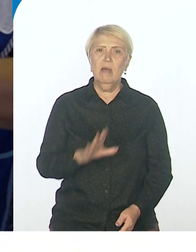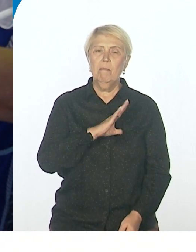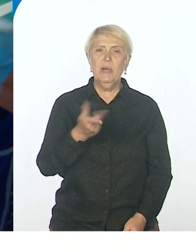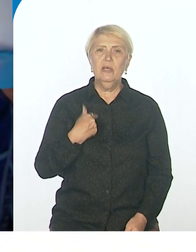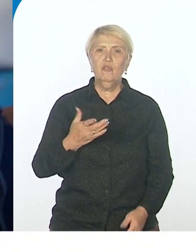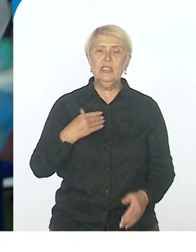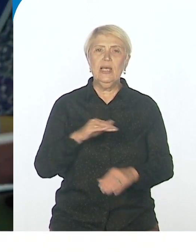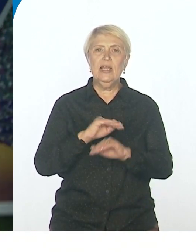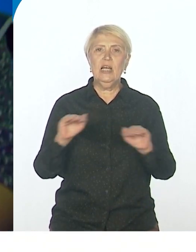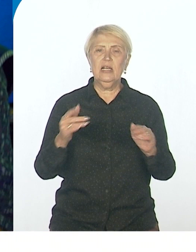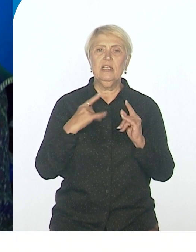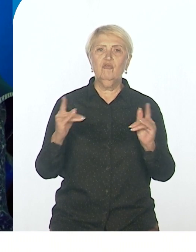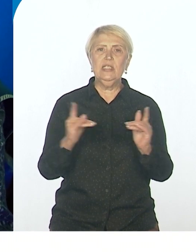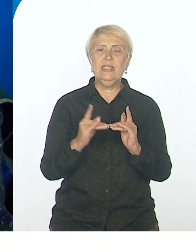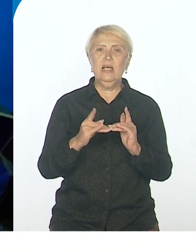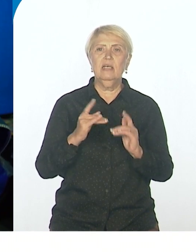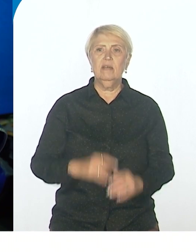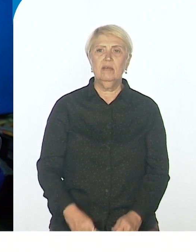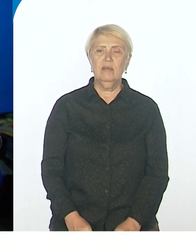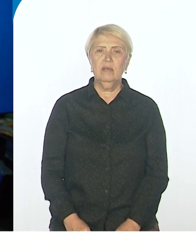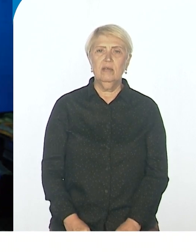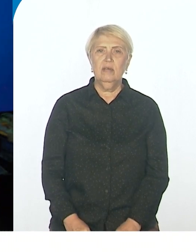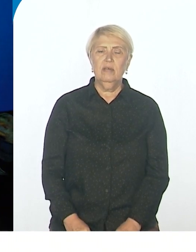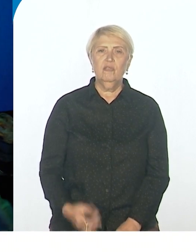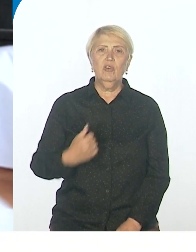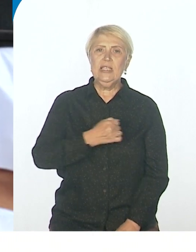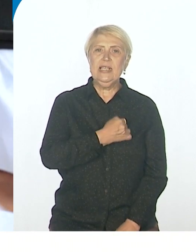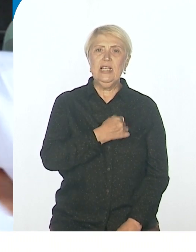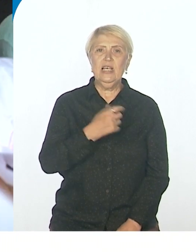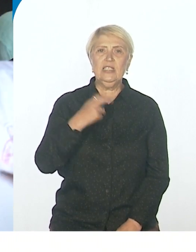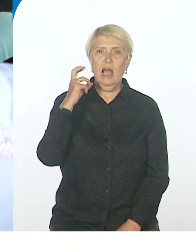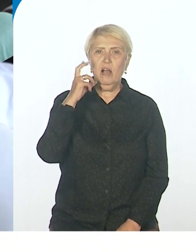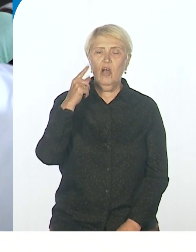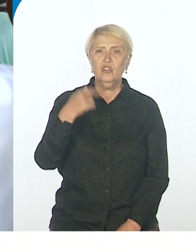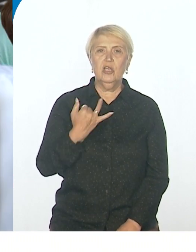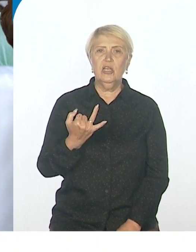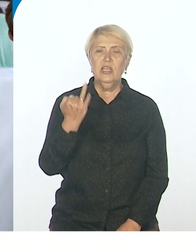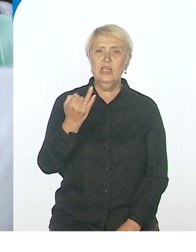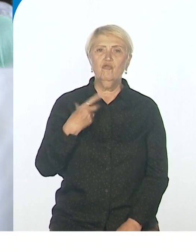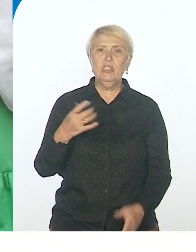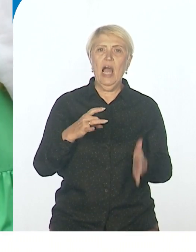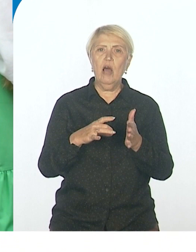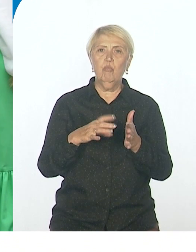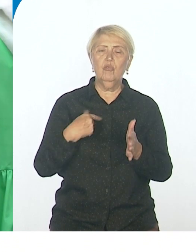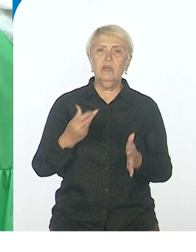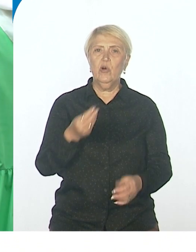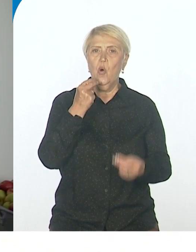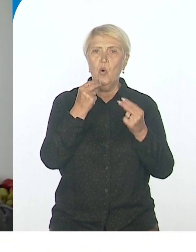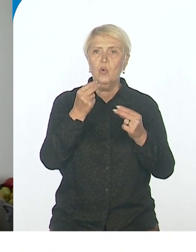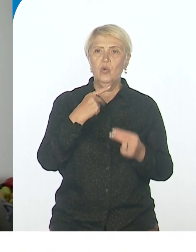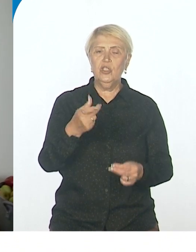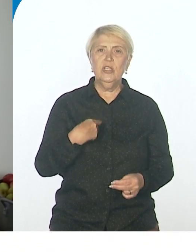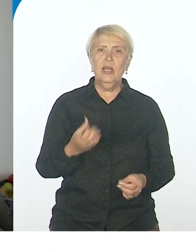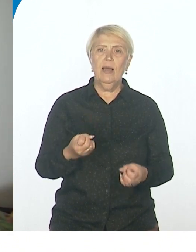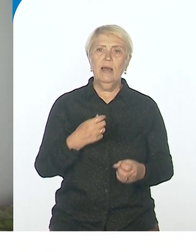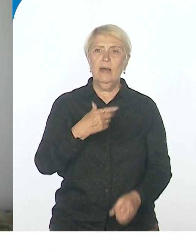Желающие смогли отведать солдатской каши, пирожков и, конечно же, освященных яблок и арбузов. Угощение хоть и вкусное, но постное, ведь